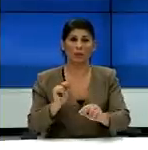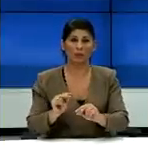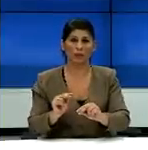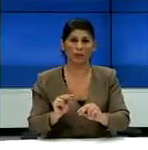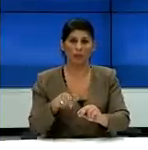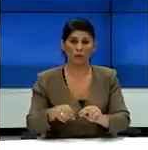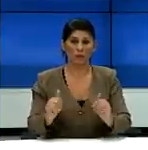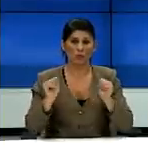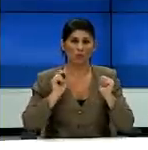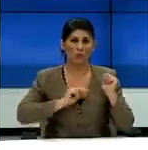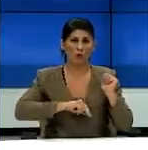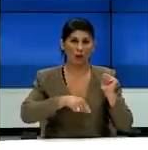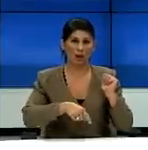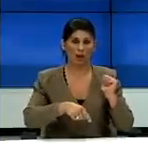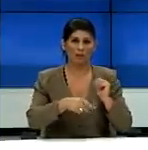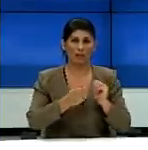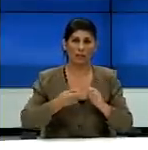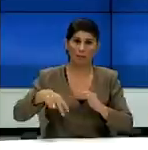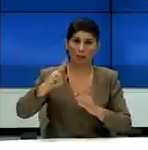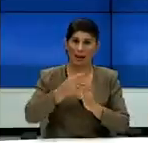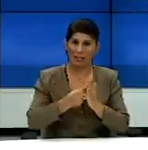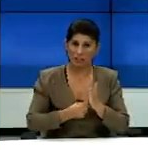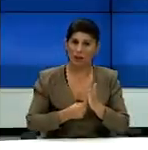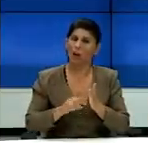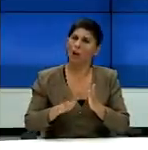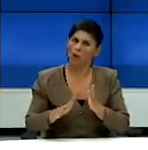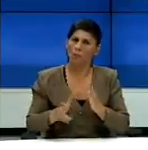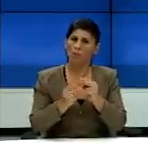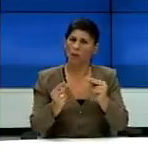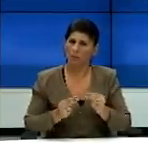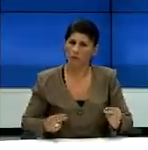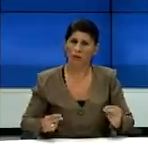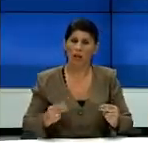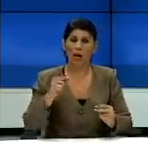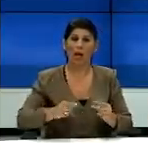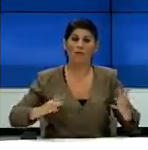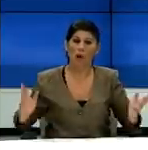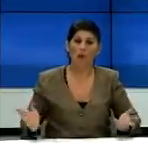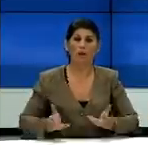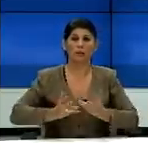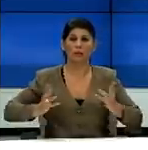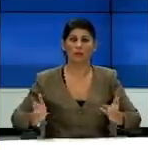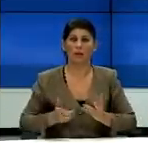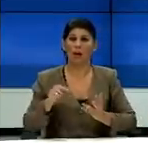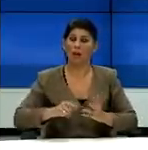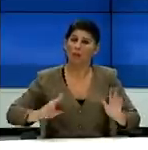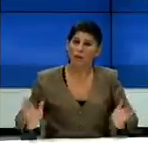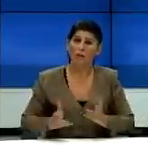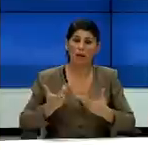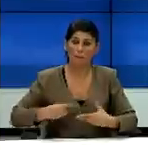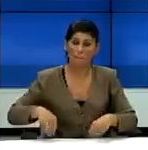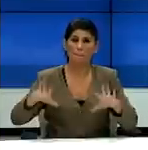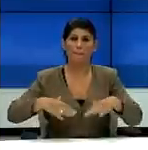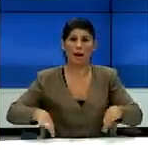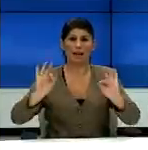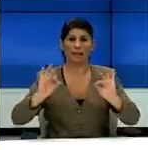την υπεραξία, συσταδιαρέατε, μπορεί κανείς να συμπεράνει ότι αυτό το άρον-άρον, αυτή η άρον-άρον επανεκκίνηση, αυτή